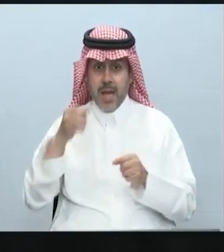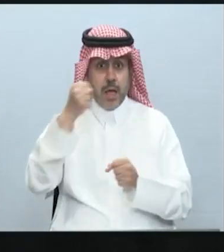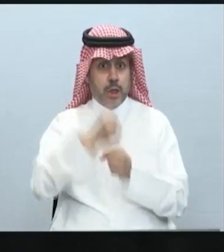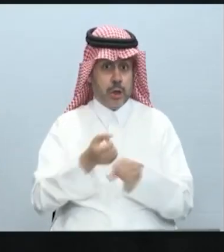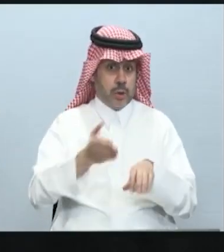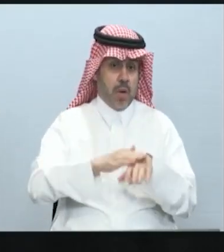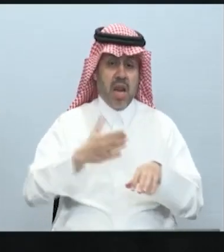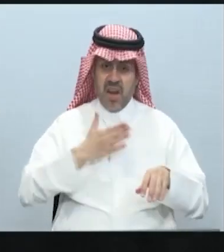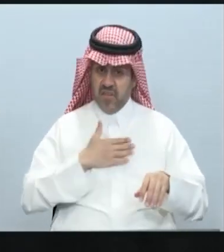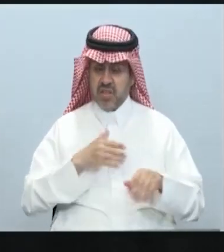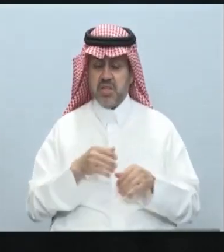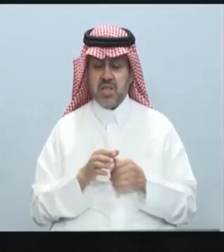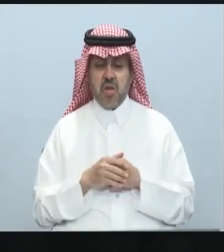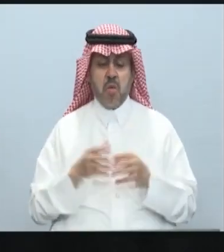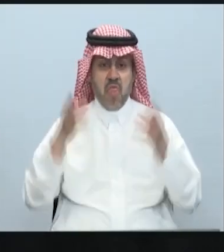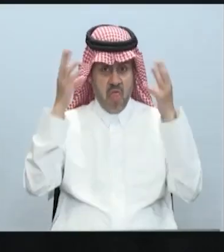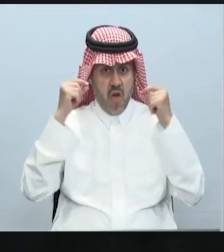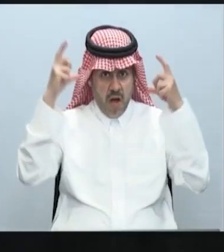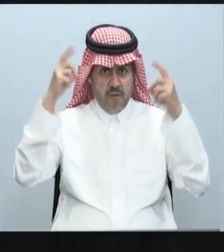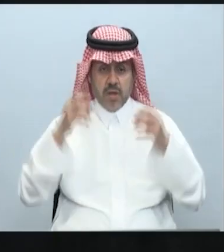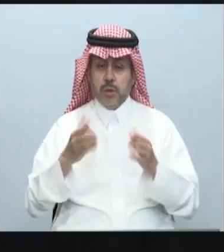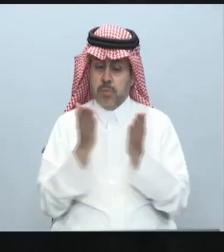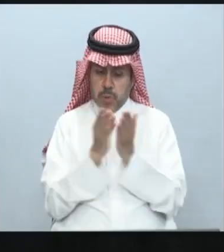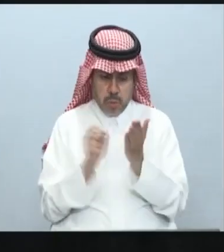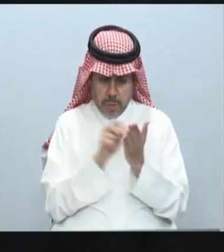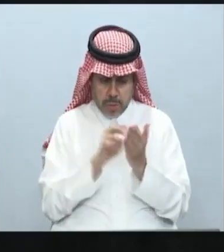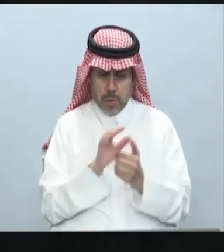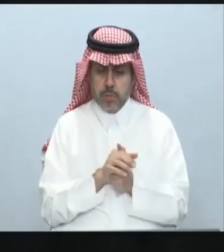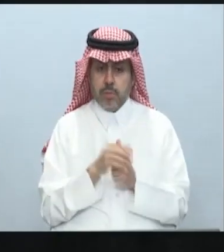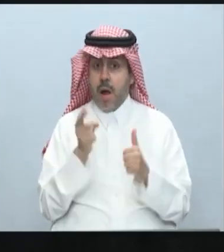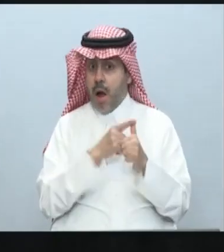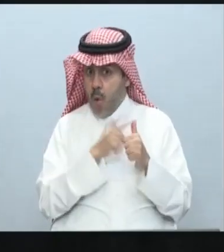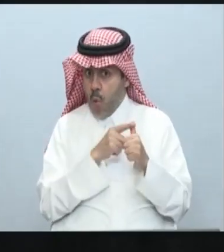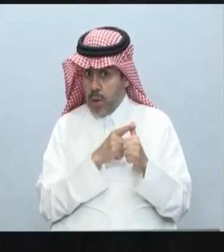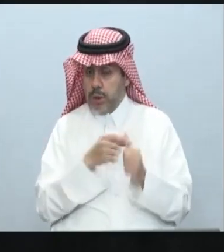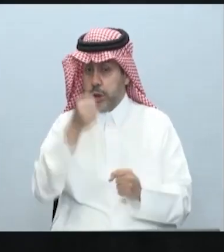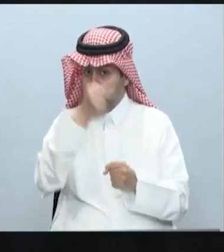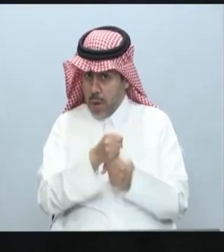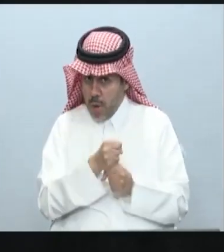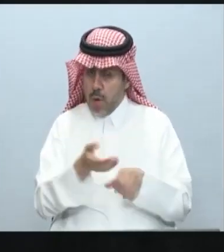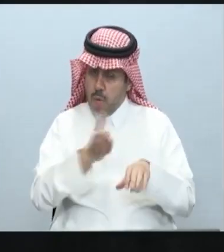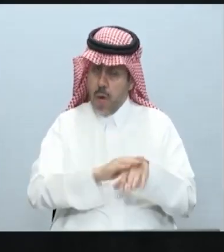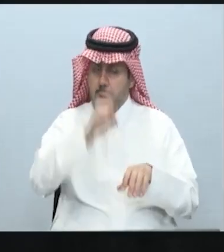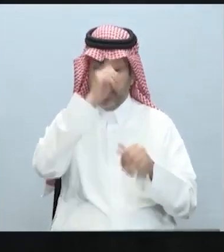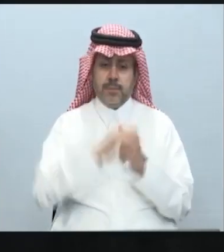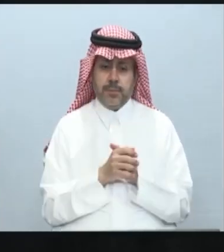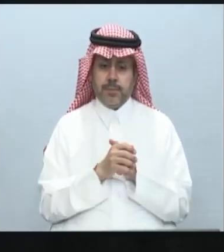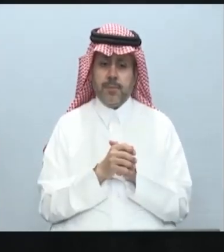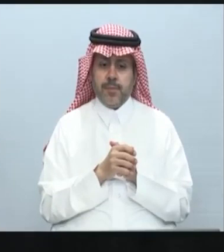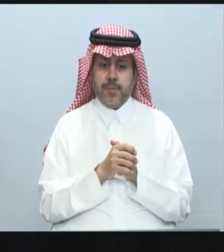وعلى ثقافته وعلى دراسته وتميزه الدراسي اول ما يجني على الفتى ايش اجتهاده